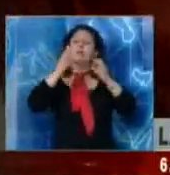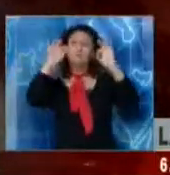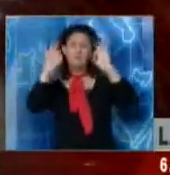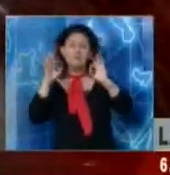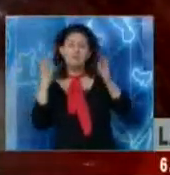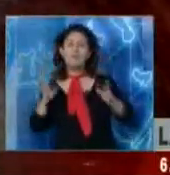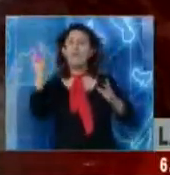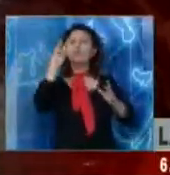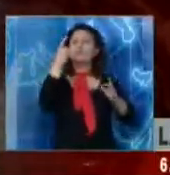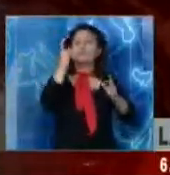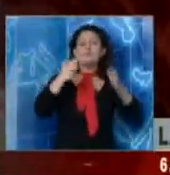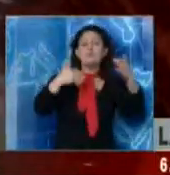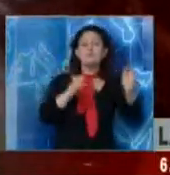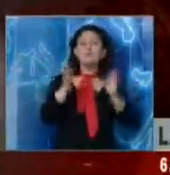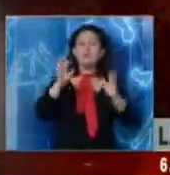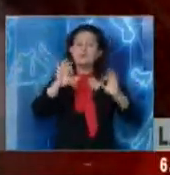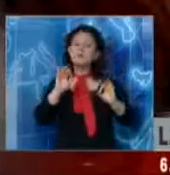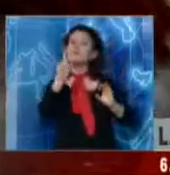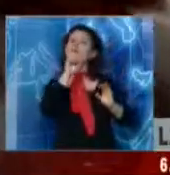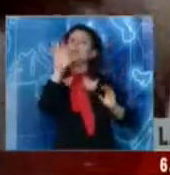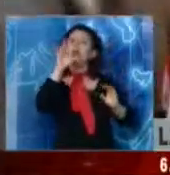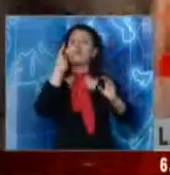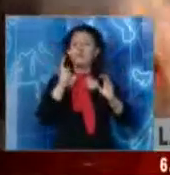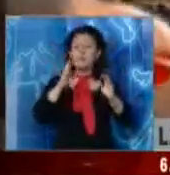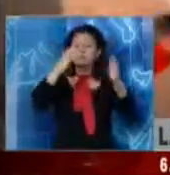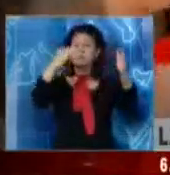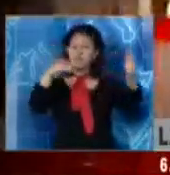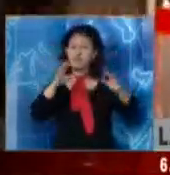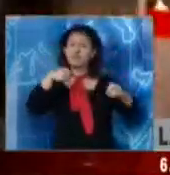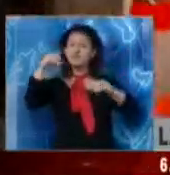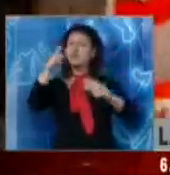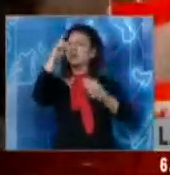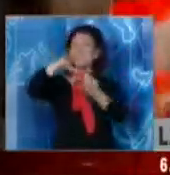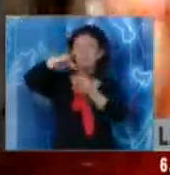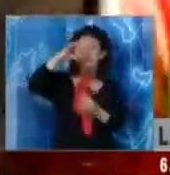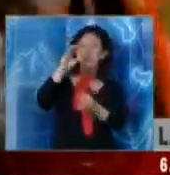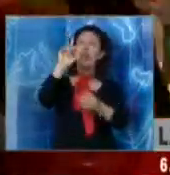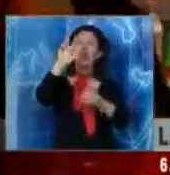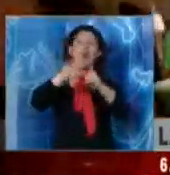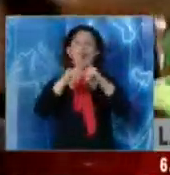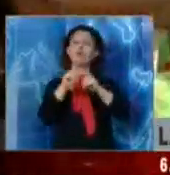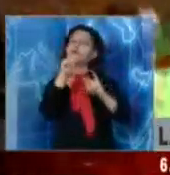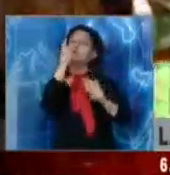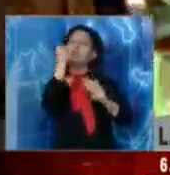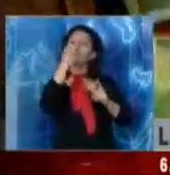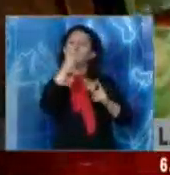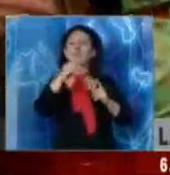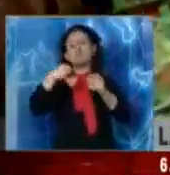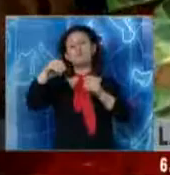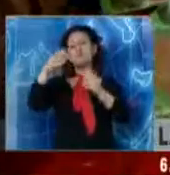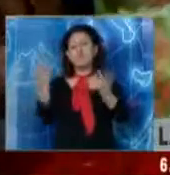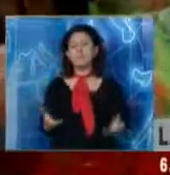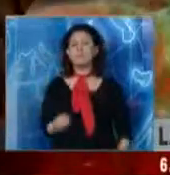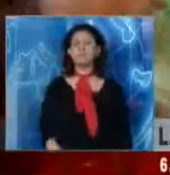30 bin paket olarak hazırlanan 150 bin lale soğanının bir pakete 1,5 liradan satılıyor. 3 tane ver hemen. Fiş mi?